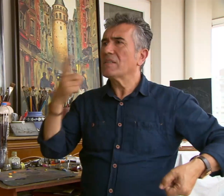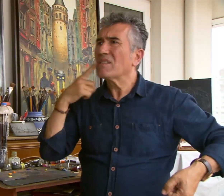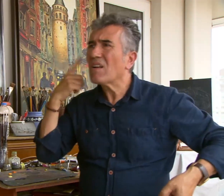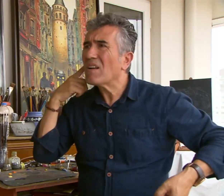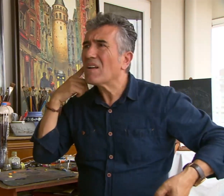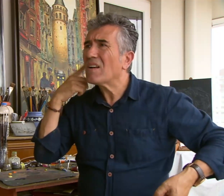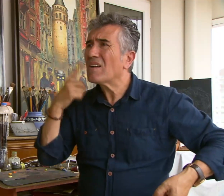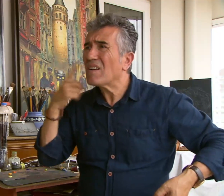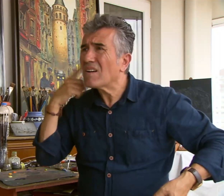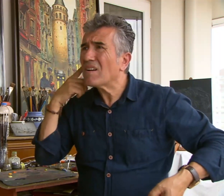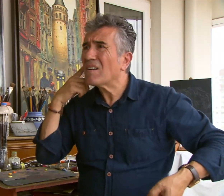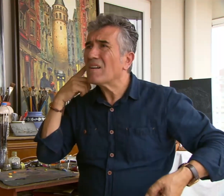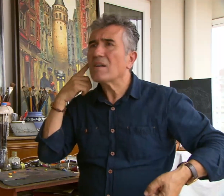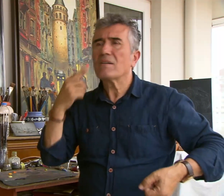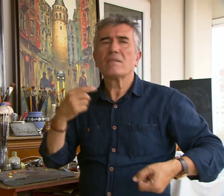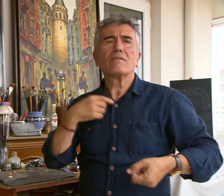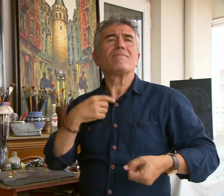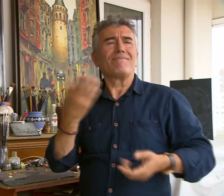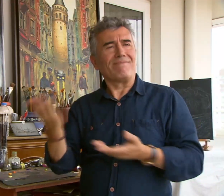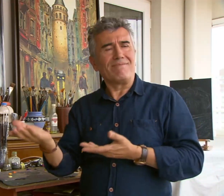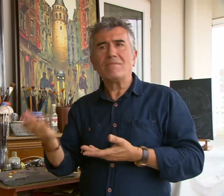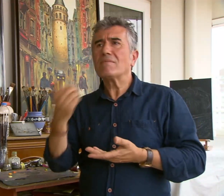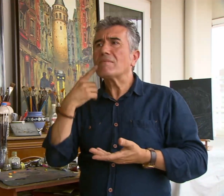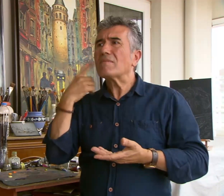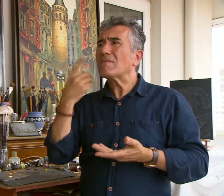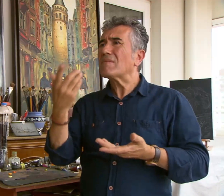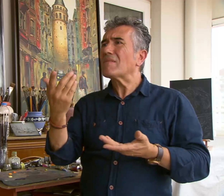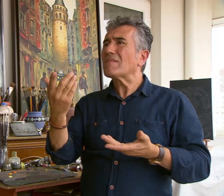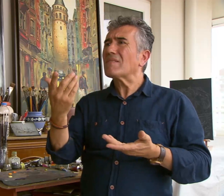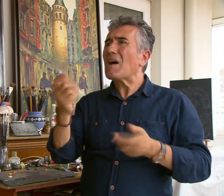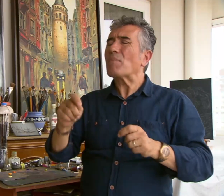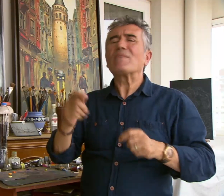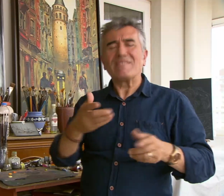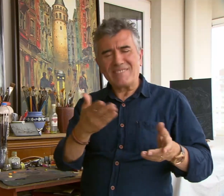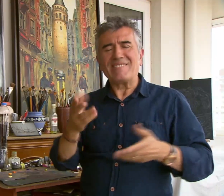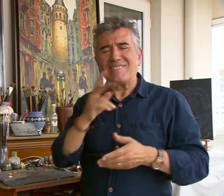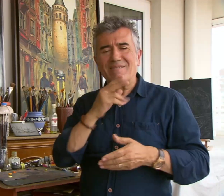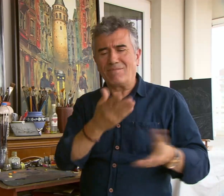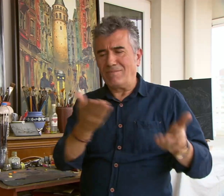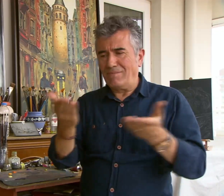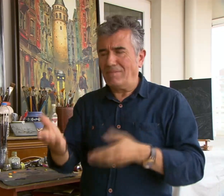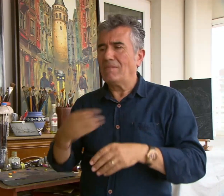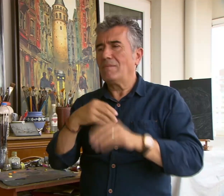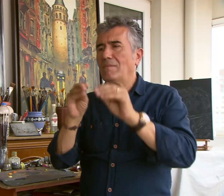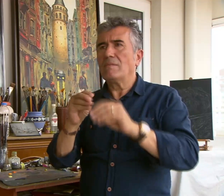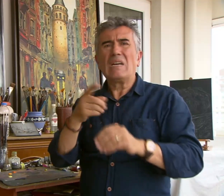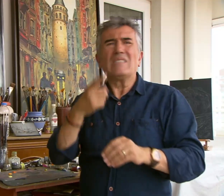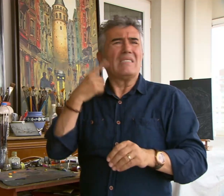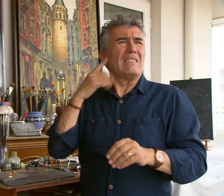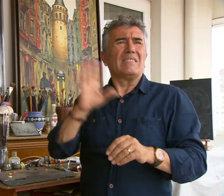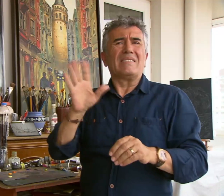İlk başta gelen duyan bireyler, resim dersi verdiğini görünce ay bir işitme engelliyle nasıl